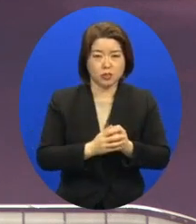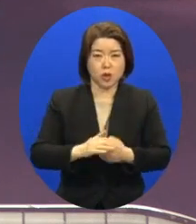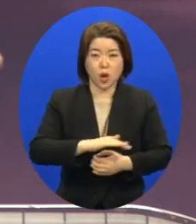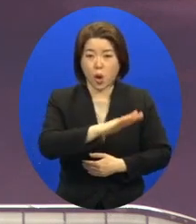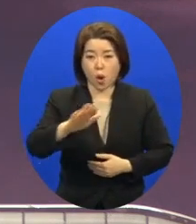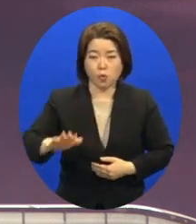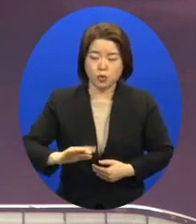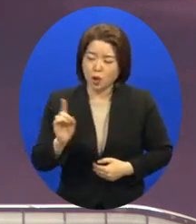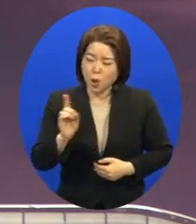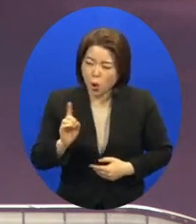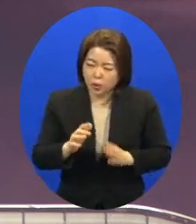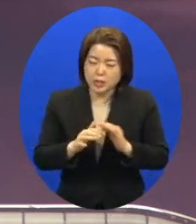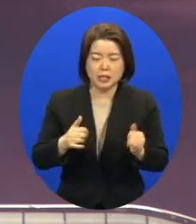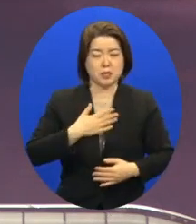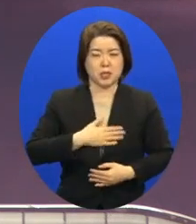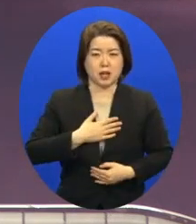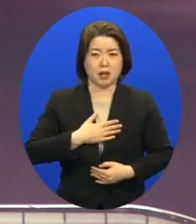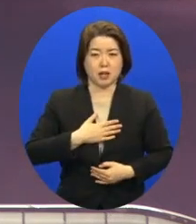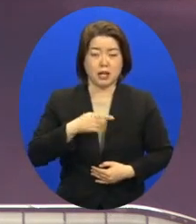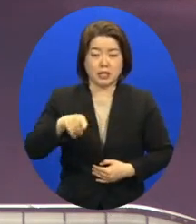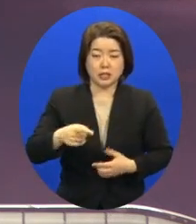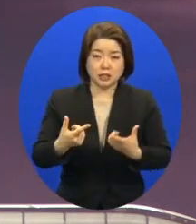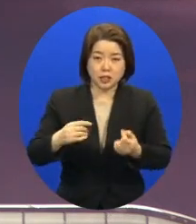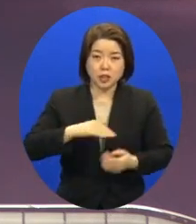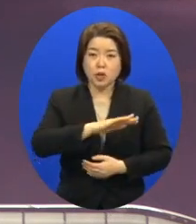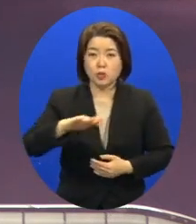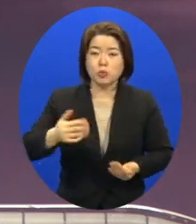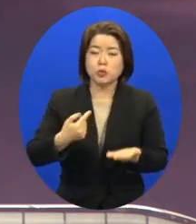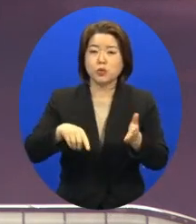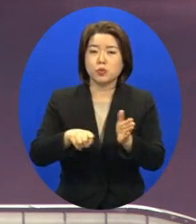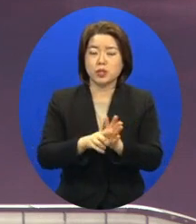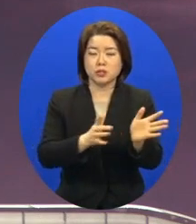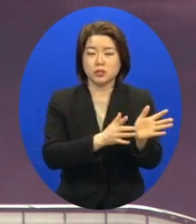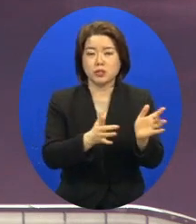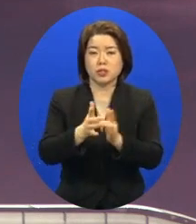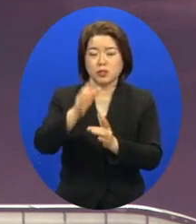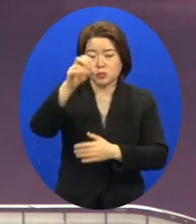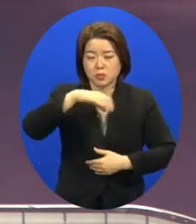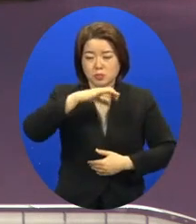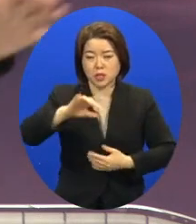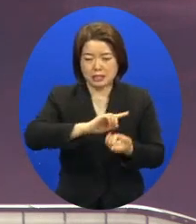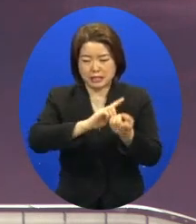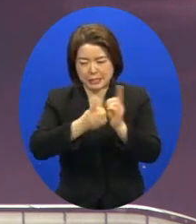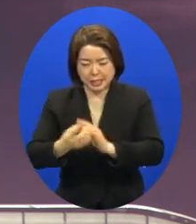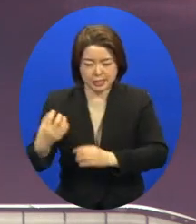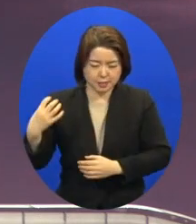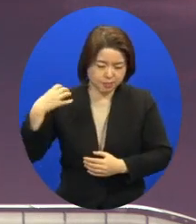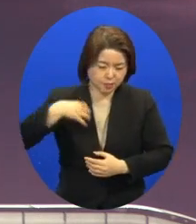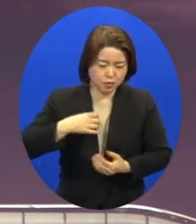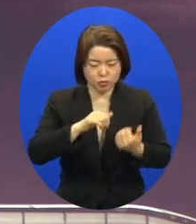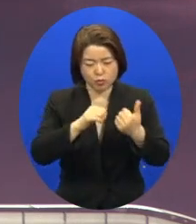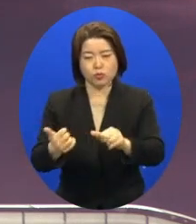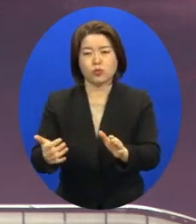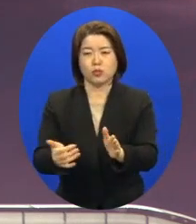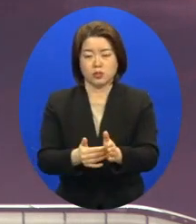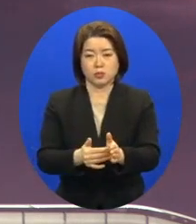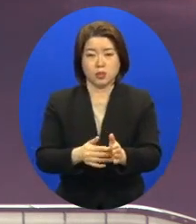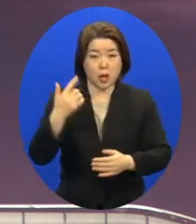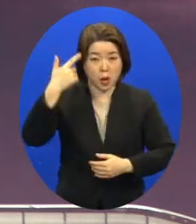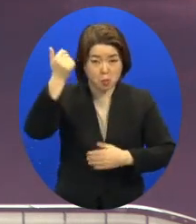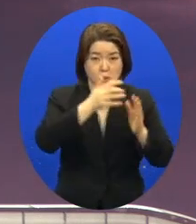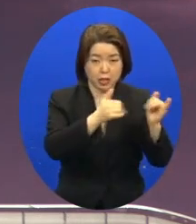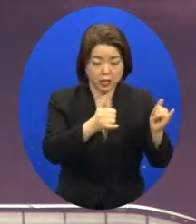자인지 우리가 알잖아요. 그런 우리를 위해 예수님은 십자가에 대신 죽으셨어요. 목회자도 그렇고 교인들도